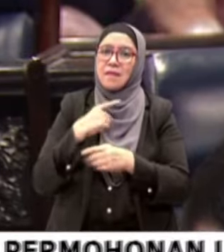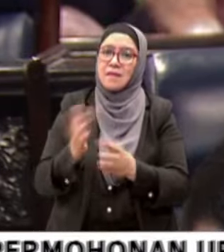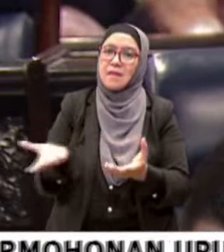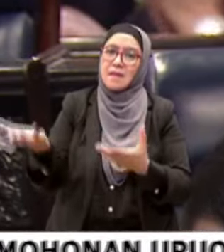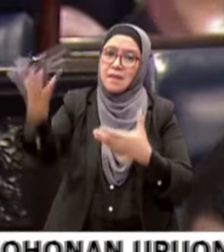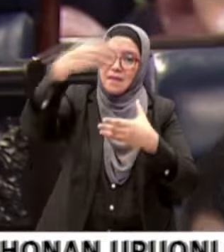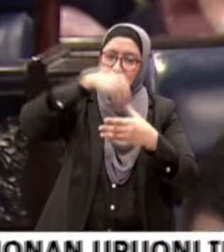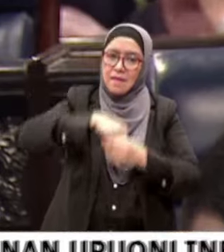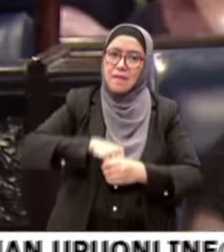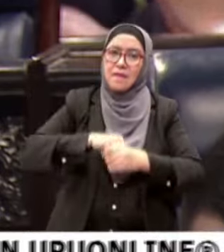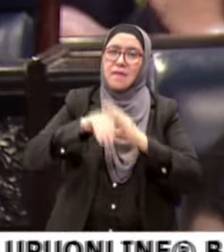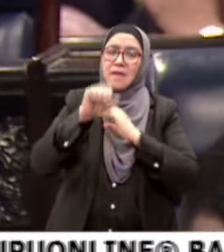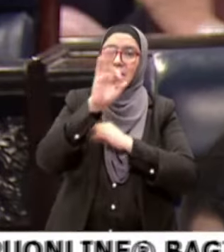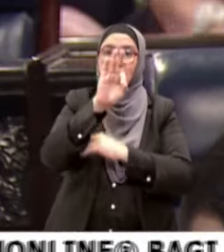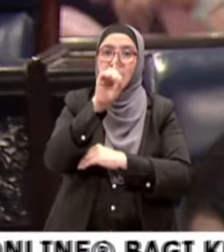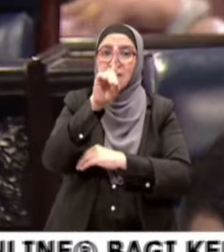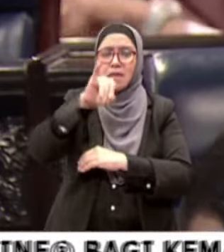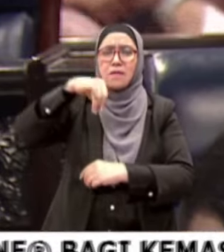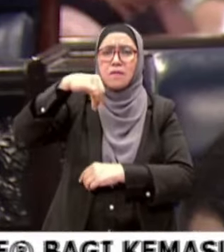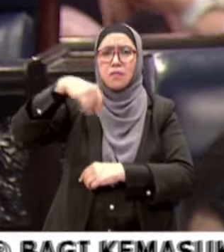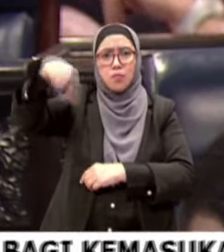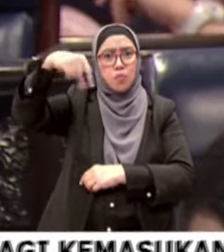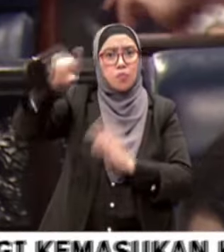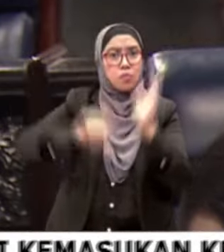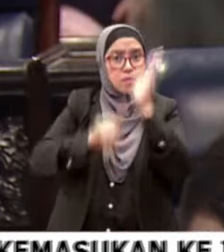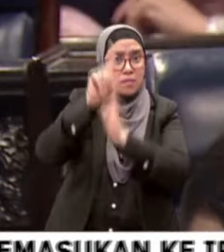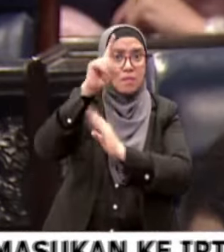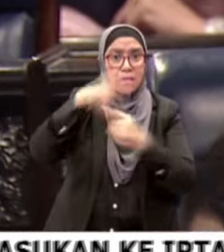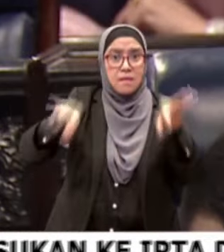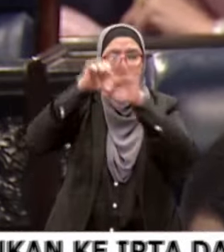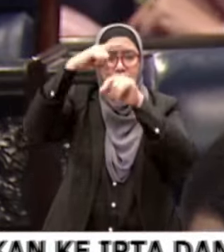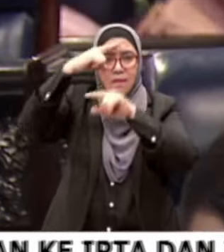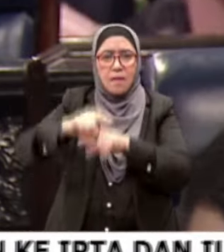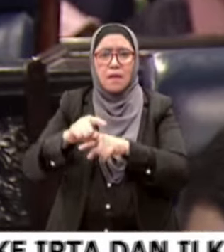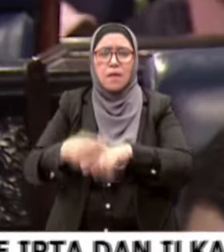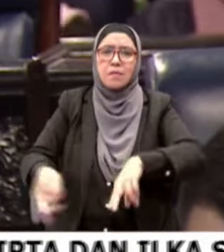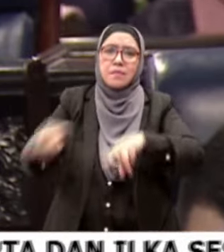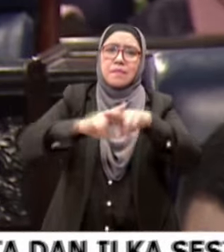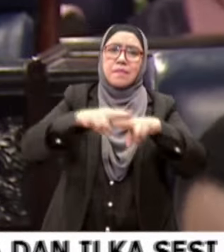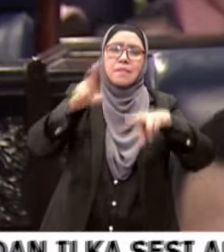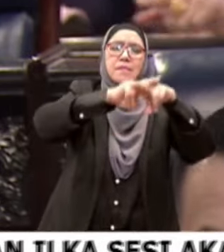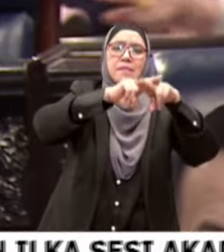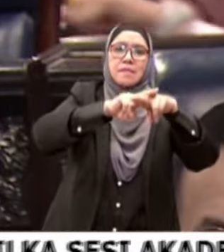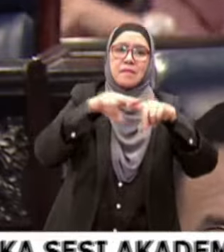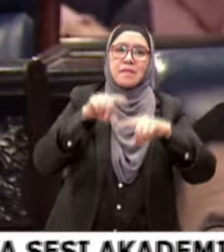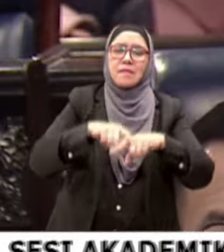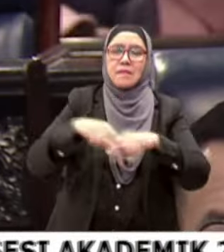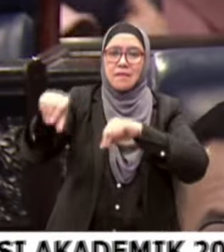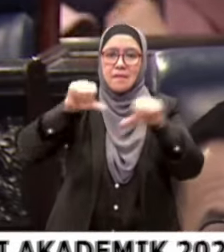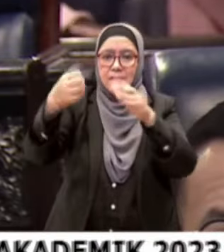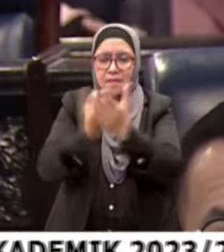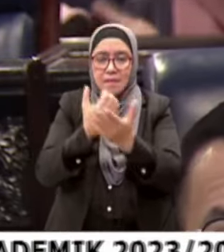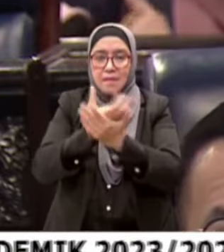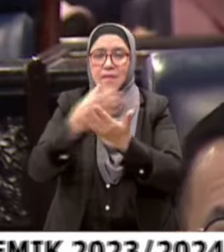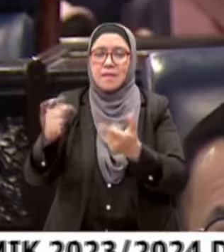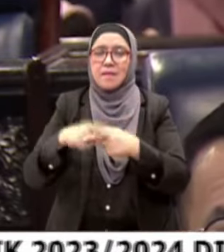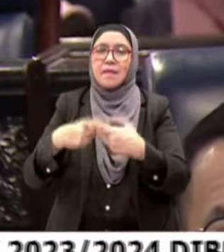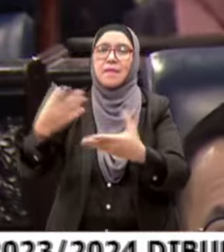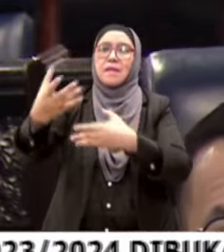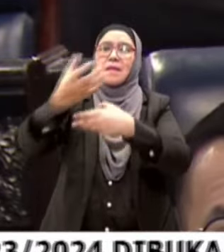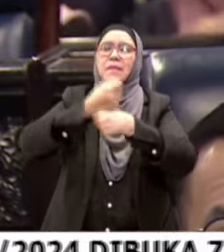adalah penting untuk melancarkan pertumbuhan ekonomi dan membawa kesan limpahan positif kepada negara dan